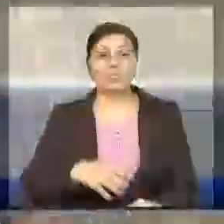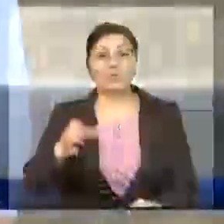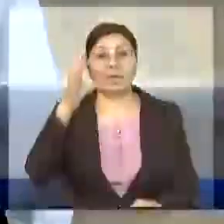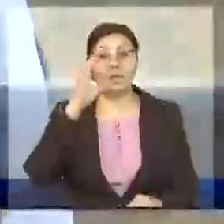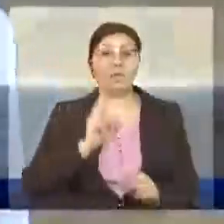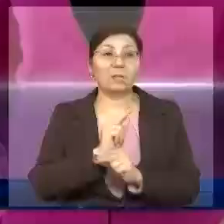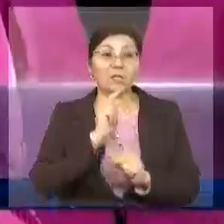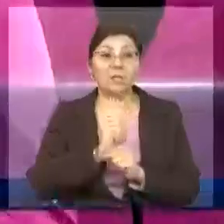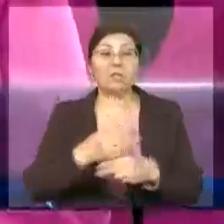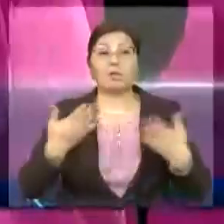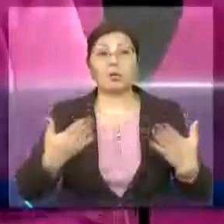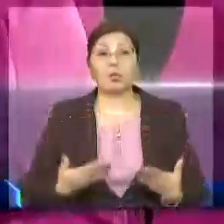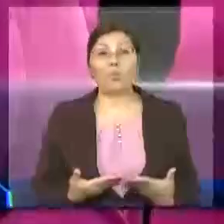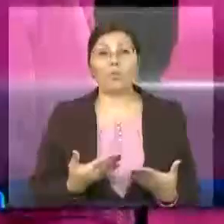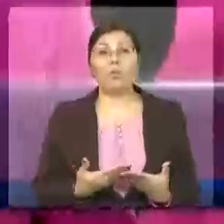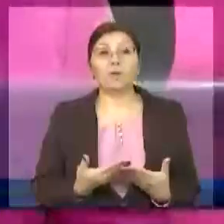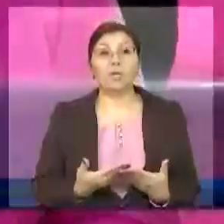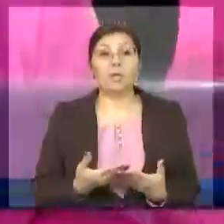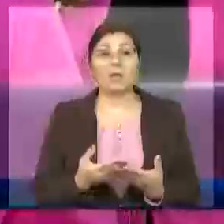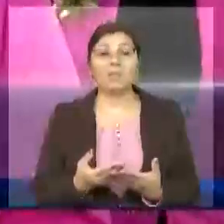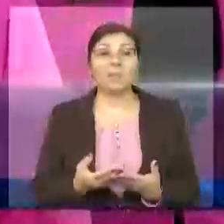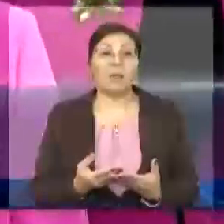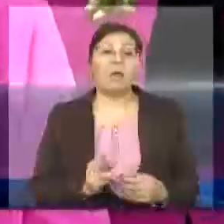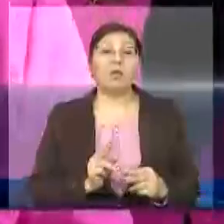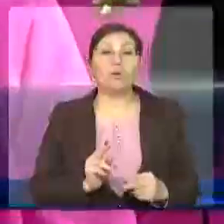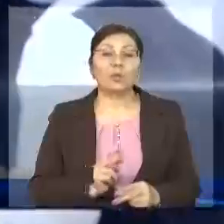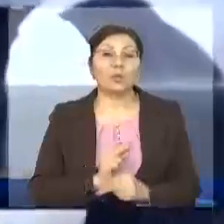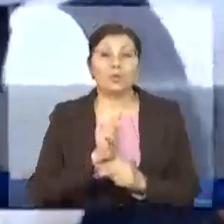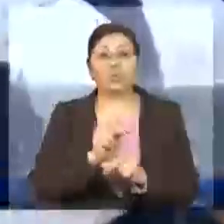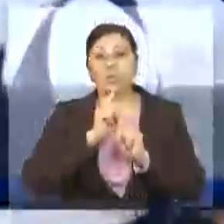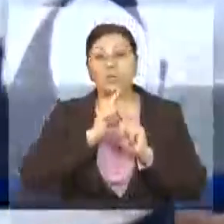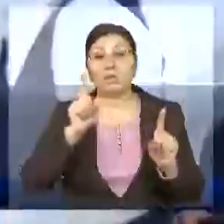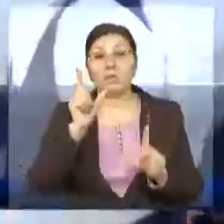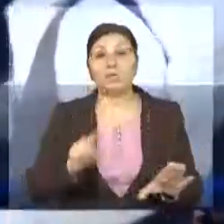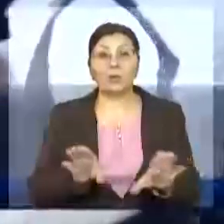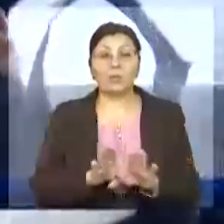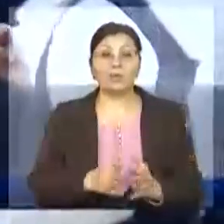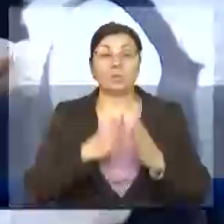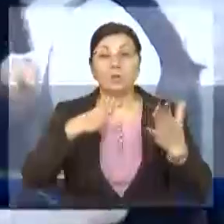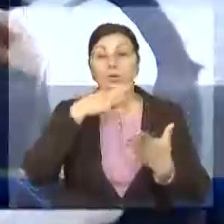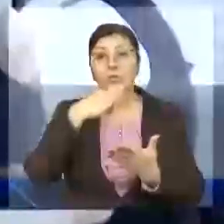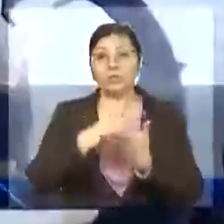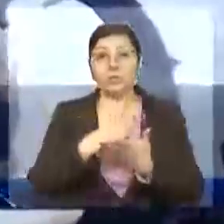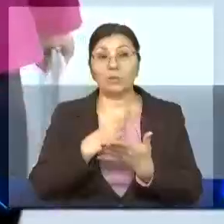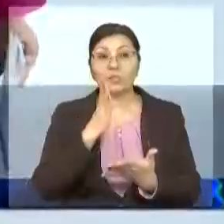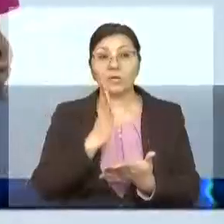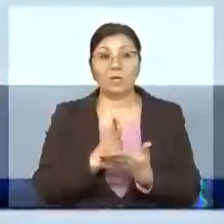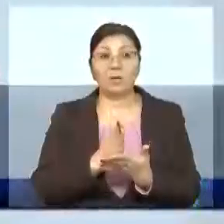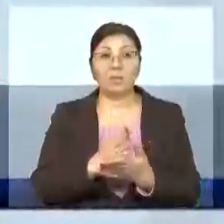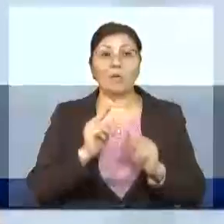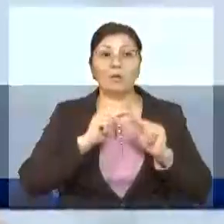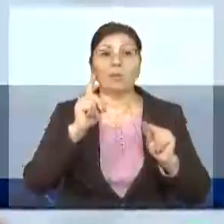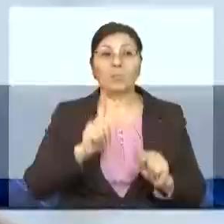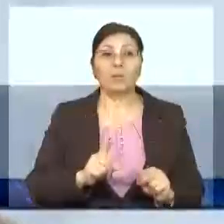сеуіп өмір атты шексіз ғаламға топшысын қатайтып шыратын ерекше жан. Осындай үлкен жауапкершілік жүгін арқалаған мамандығы